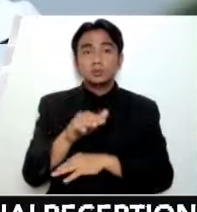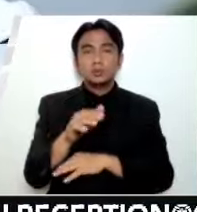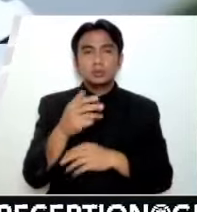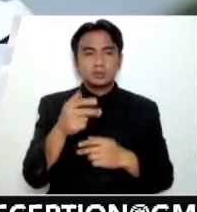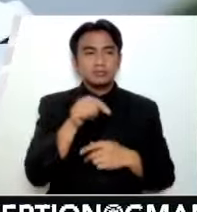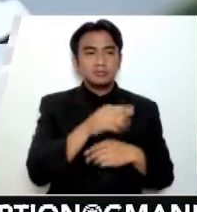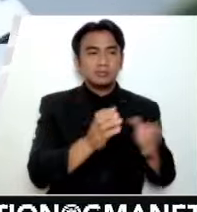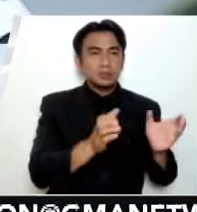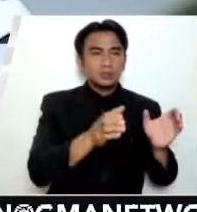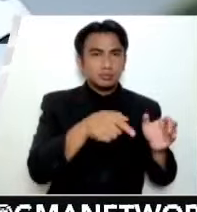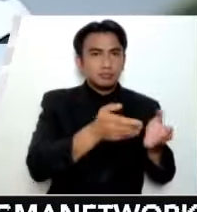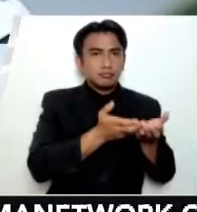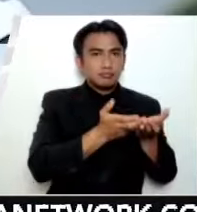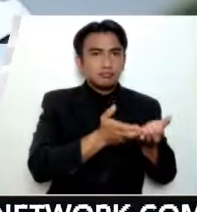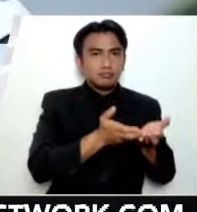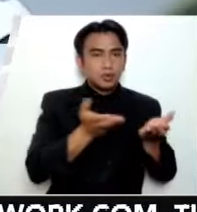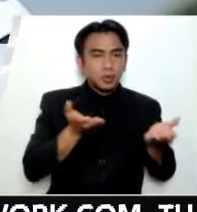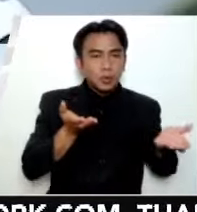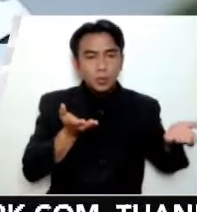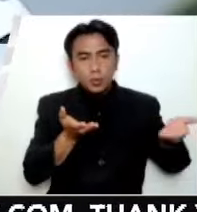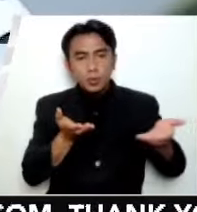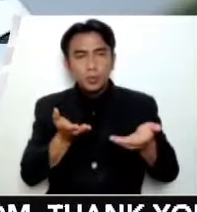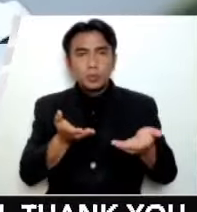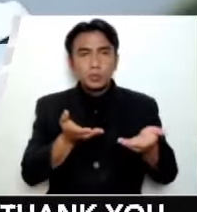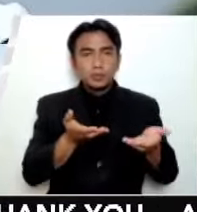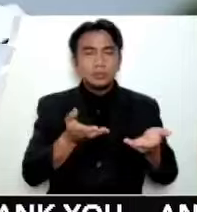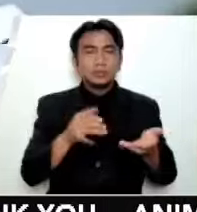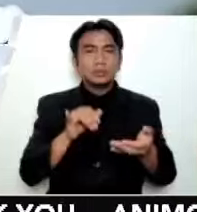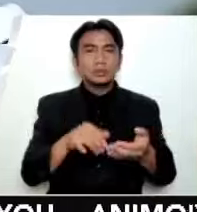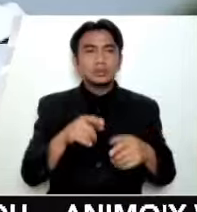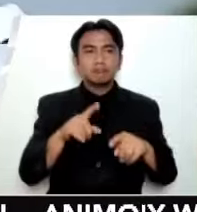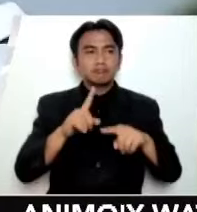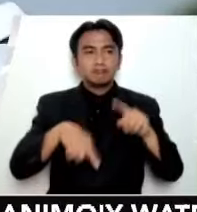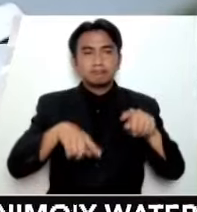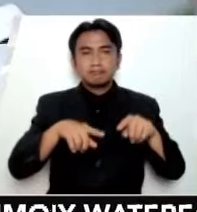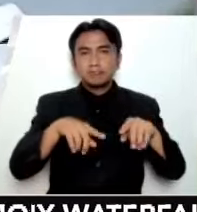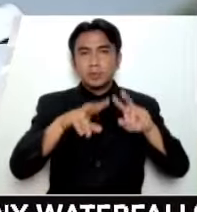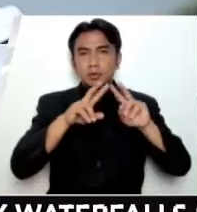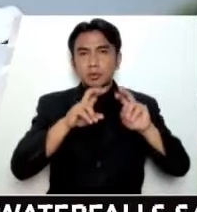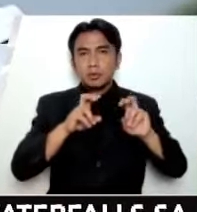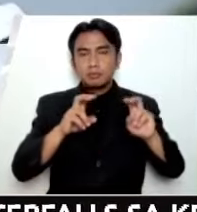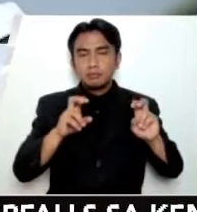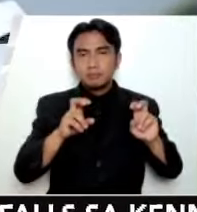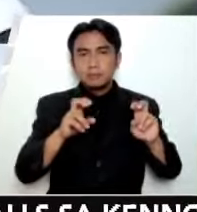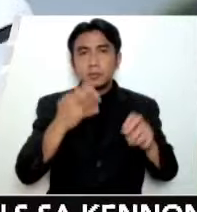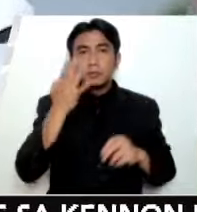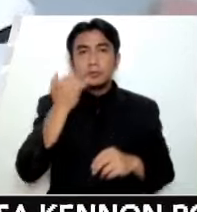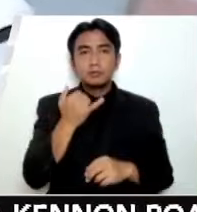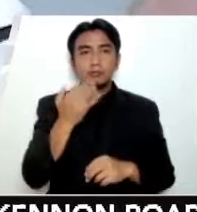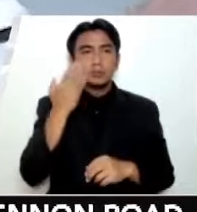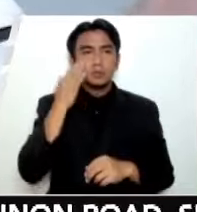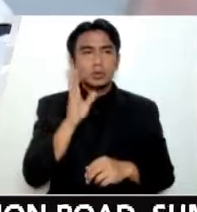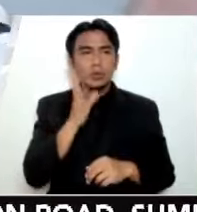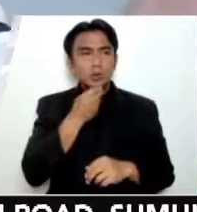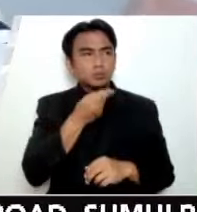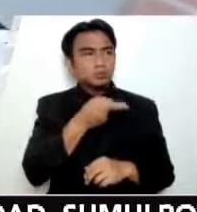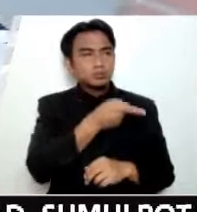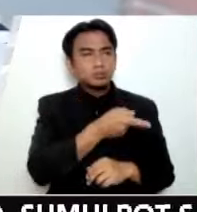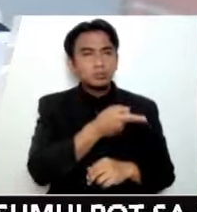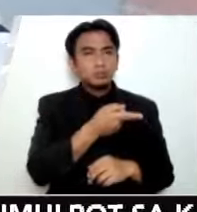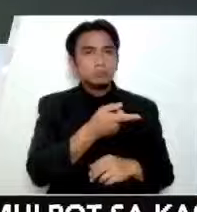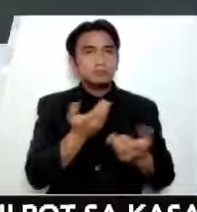kabilang side po ng barko. Hindi po kami nakapag-investigate doon kasi hindi po namin alam ang kalaban namin. Galing po ba sa tubig o